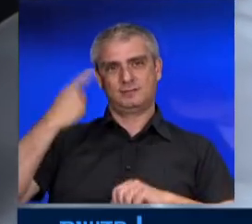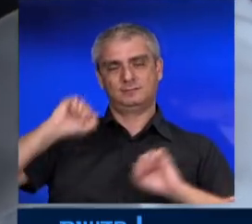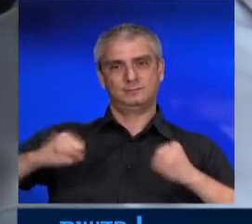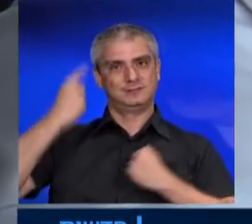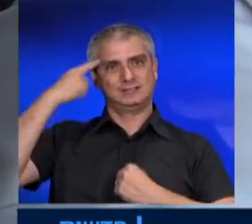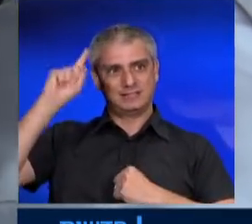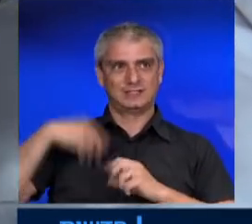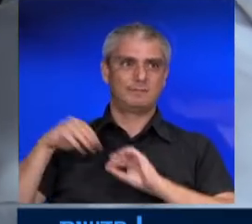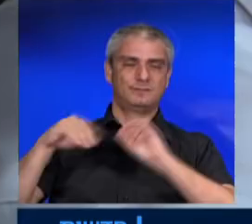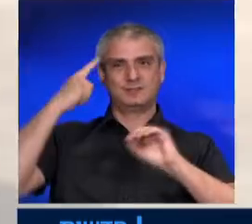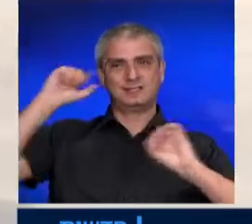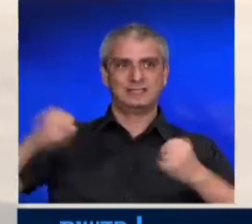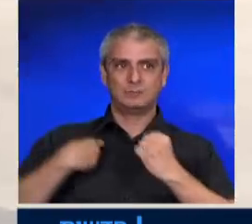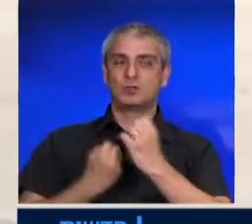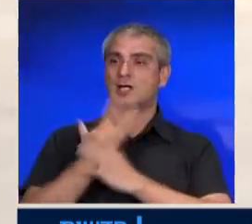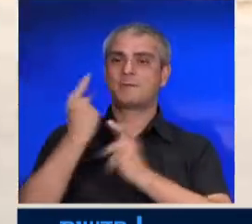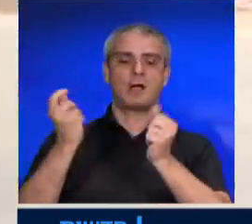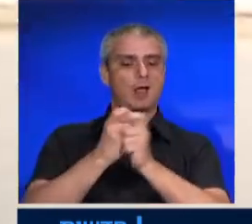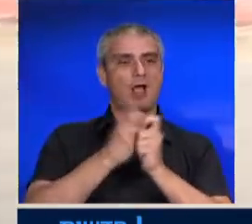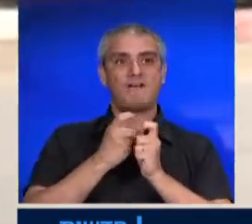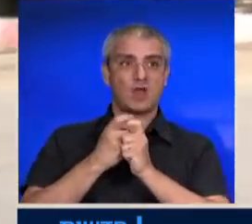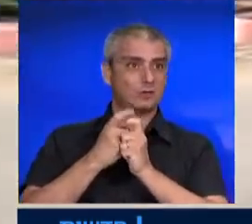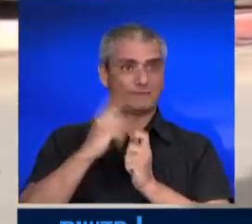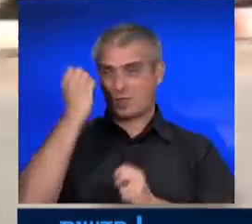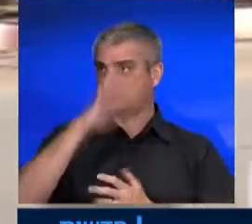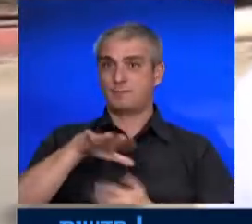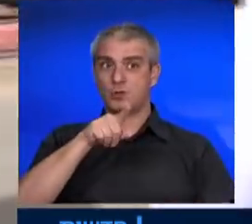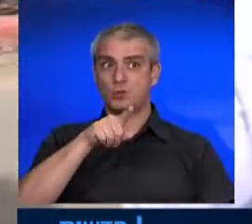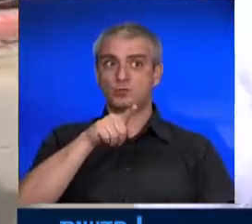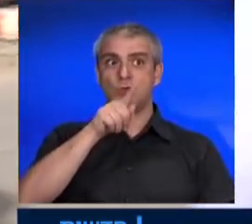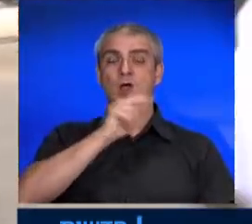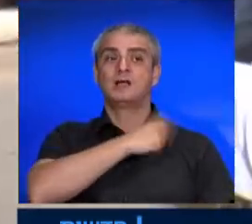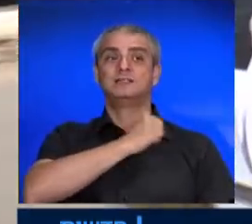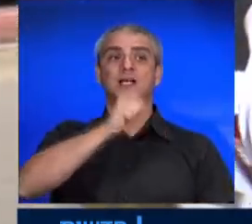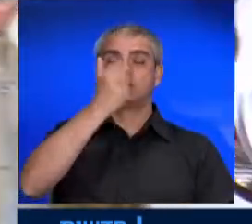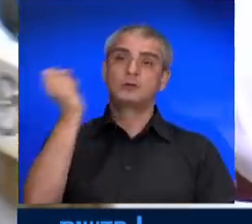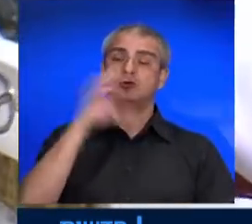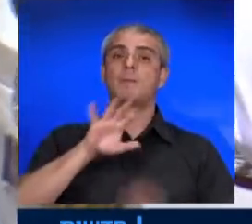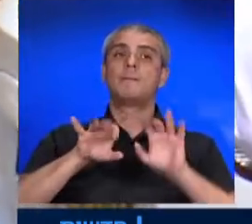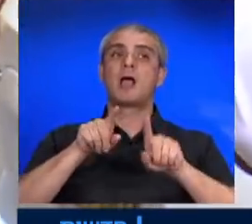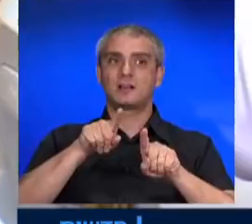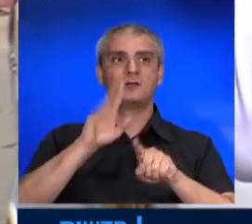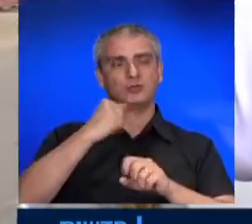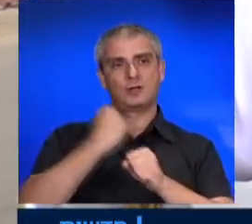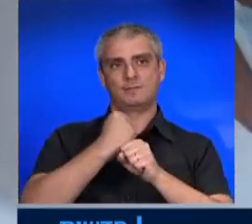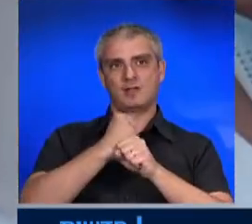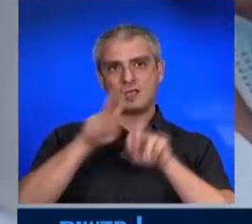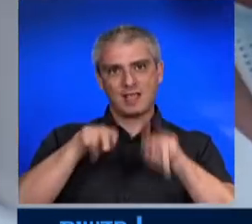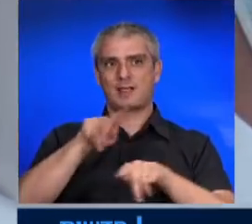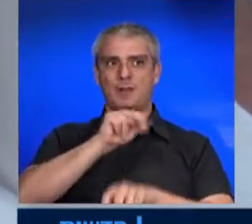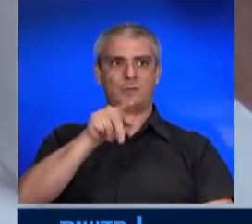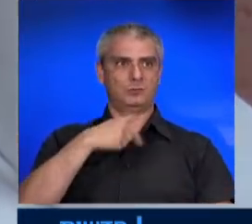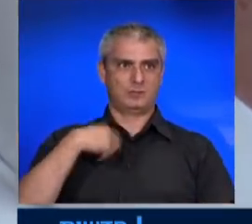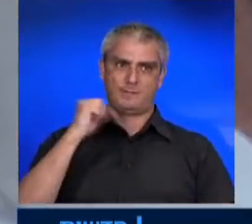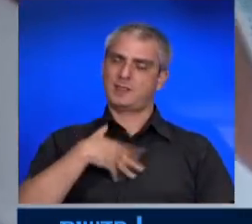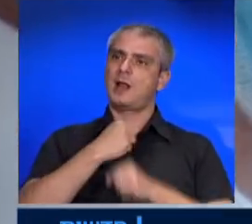לעולם היזמות, הקמתי מספר חברות. ולא סתם מהתחום, השר הראשון מעולם ההייטק שגם יעסוק בהייטק. אני באתי